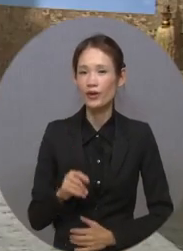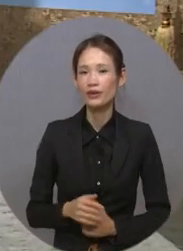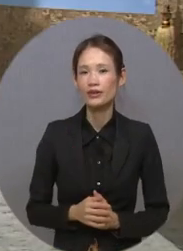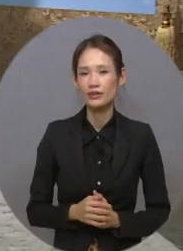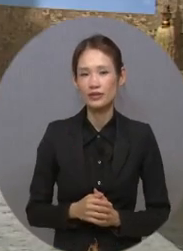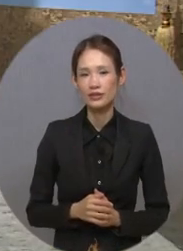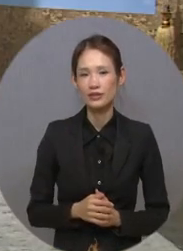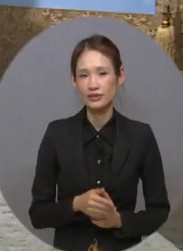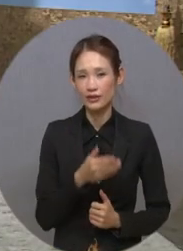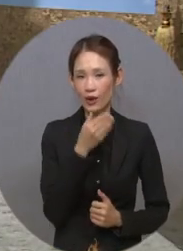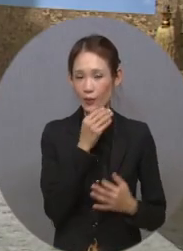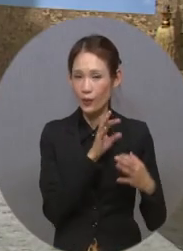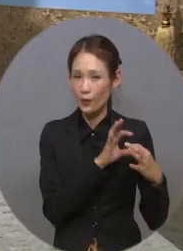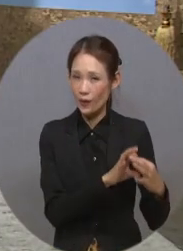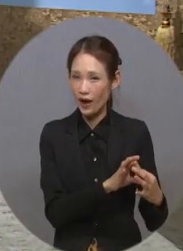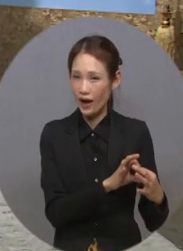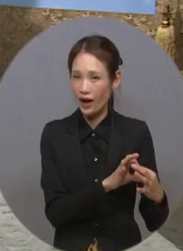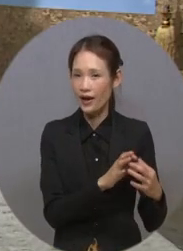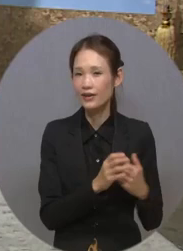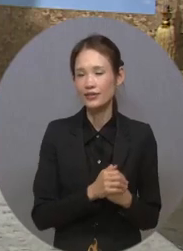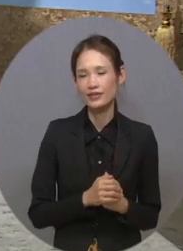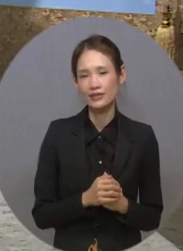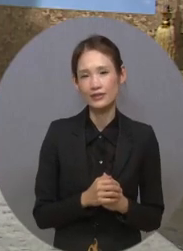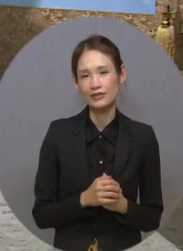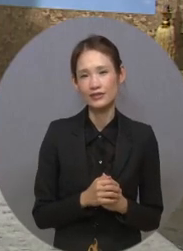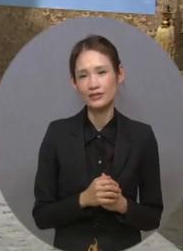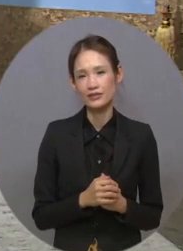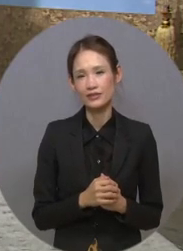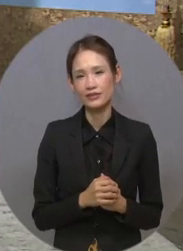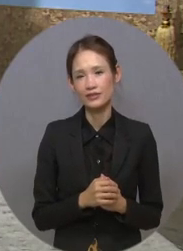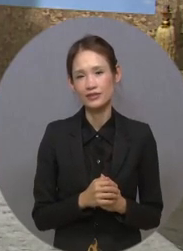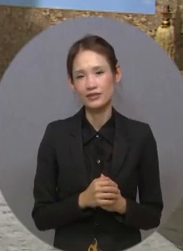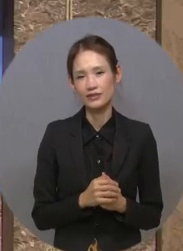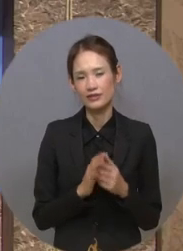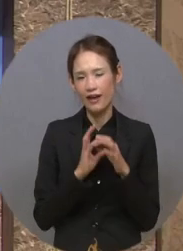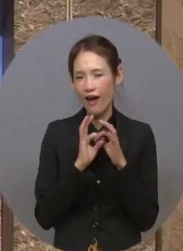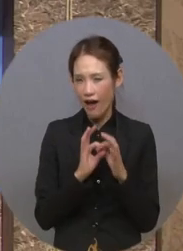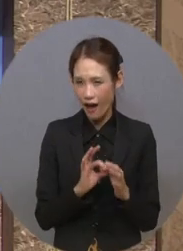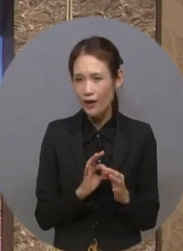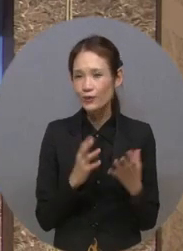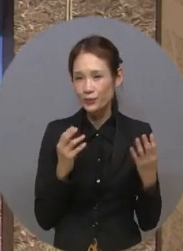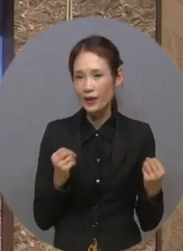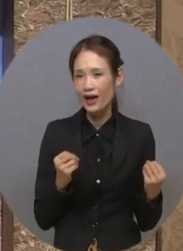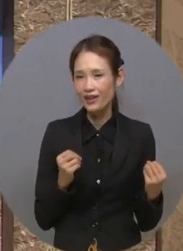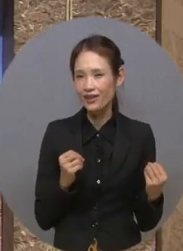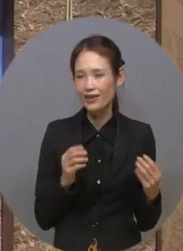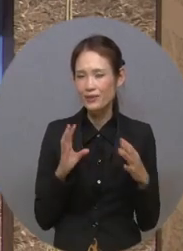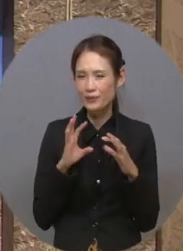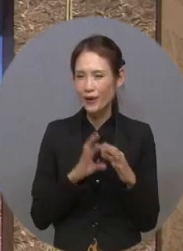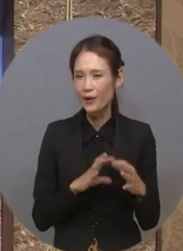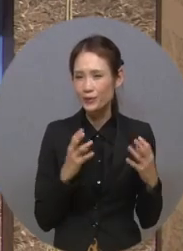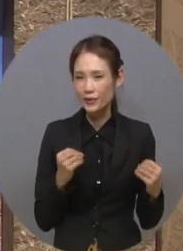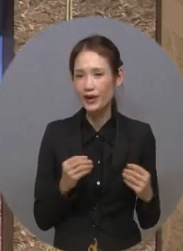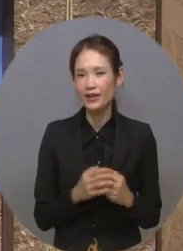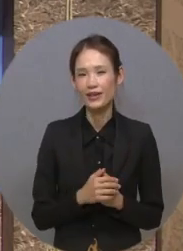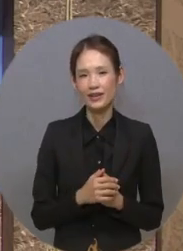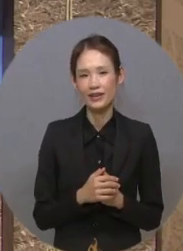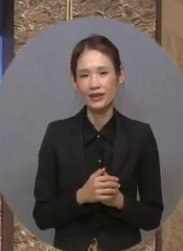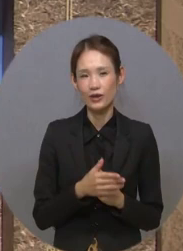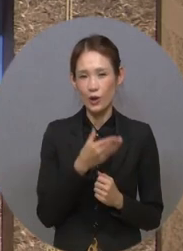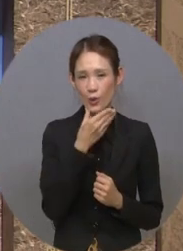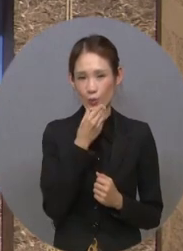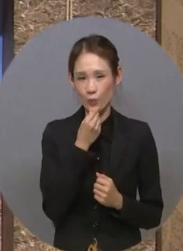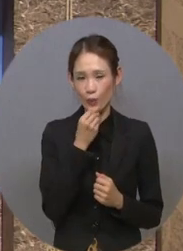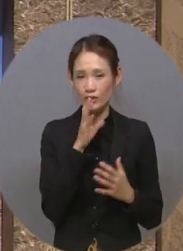복지와 관련해서 우리도 뭐 계속 많이 있지만은 네. 특히 복지